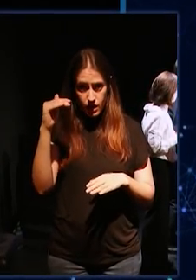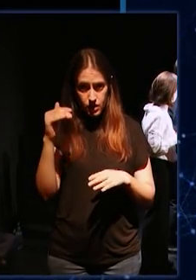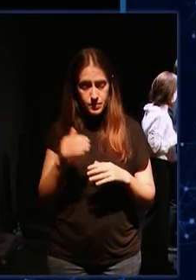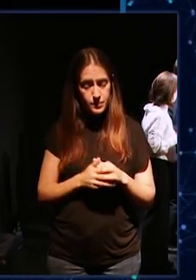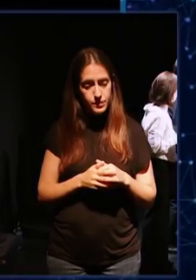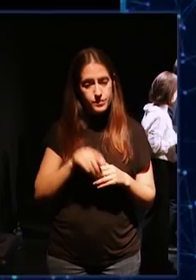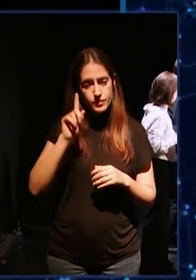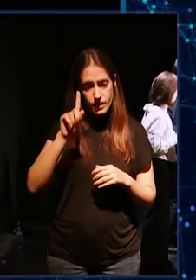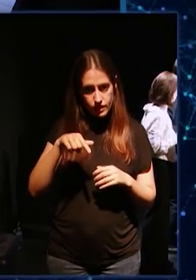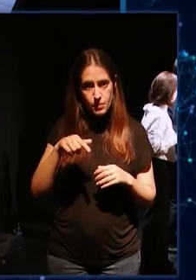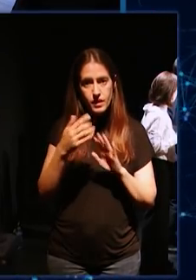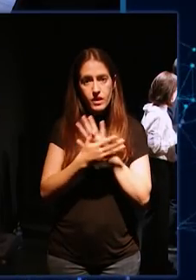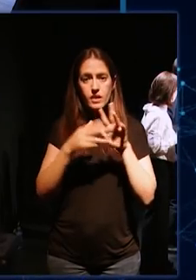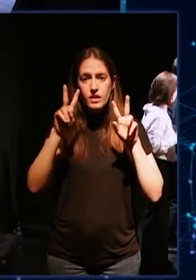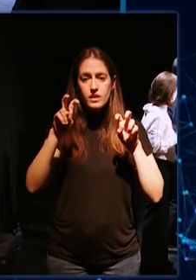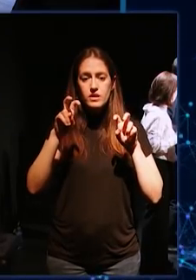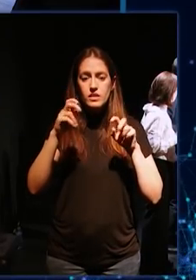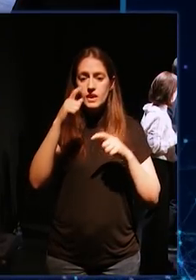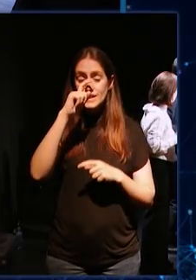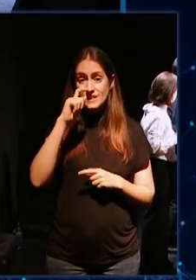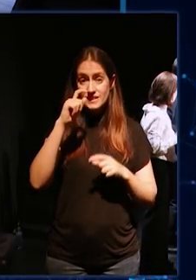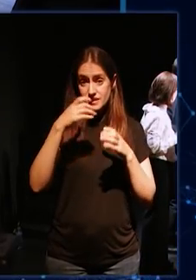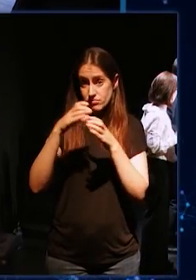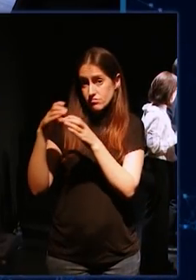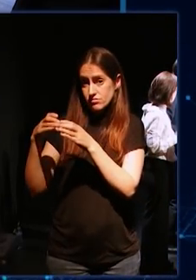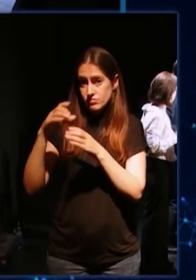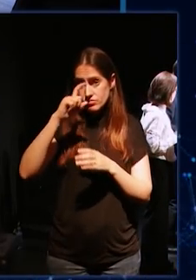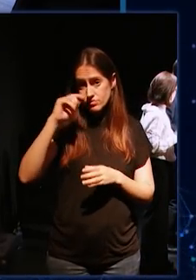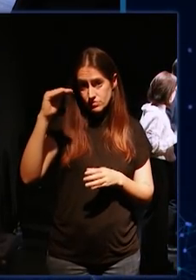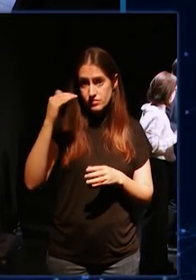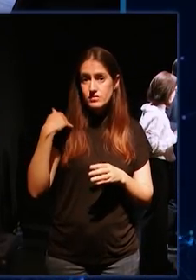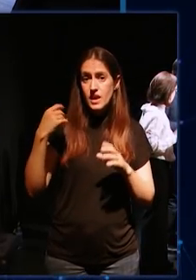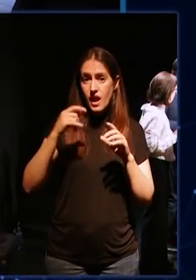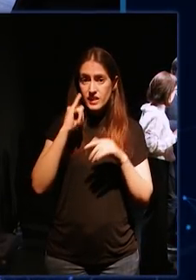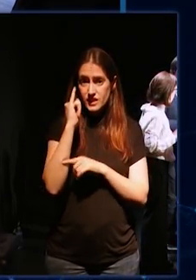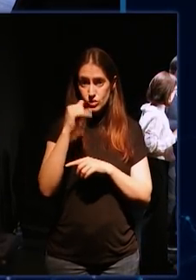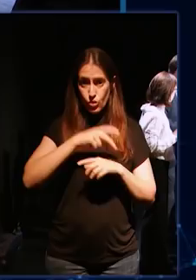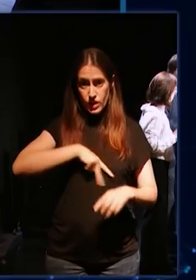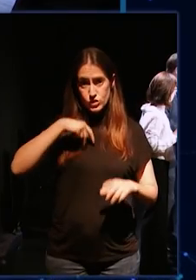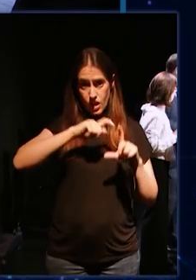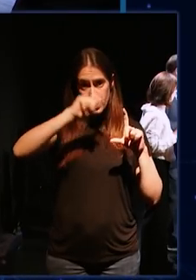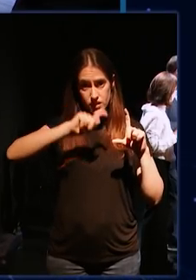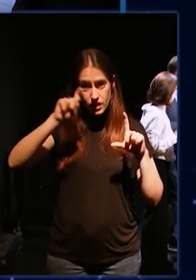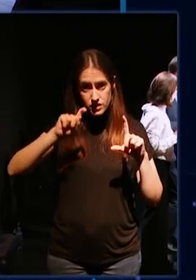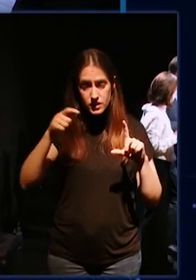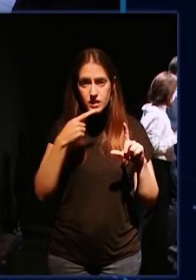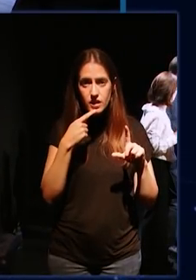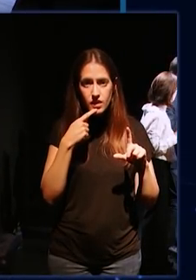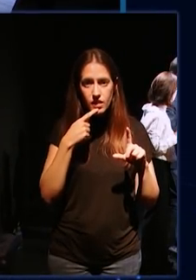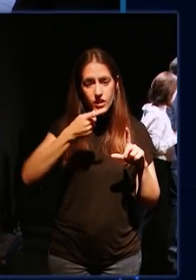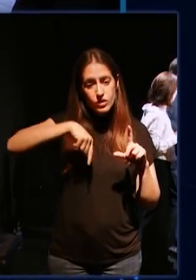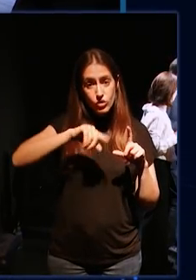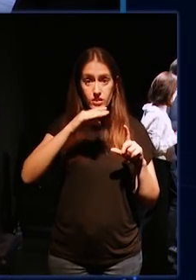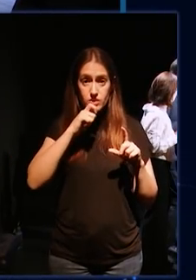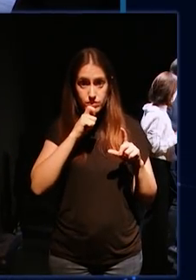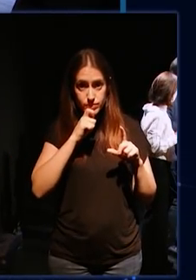I també en relació a la gent gran, perquè avui han sortit dades de l'Institut Nacional d'Estadística conforme ens anem envellint i